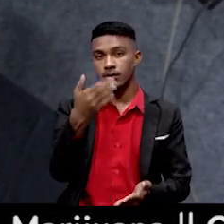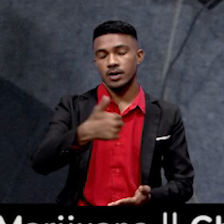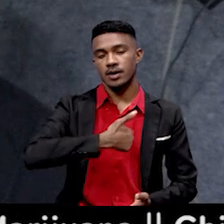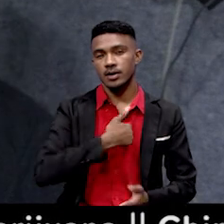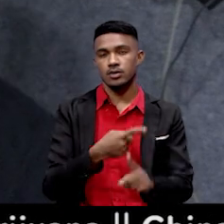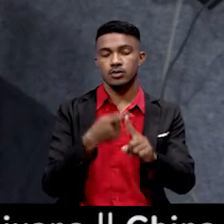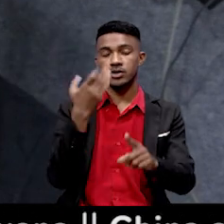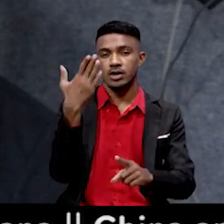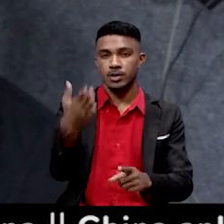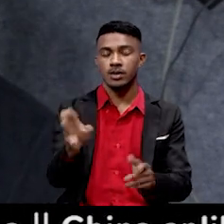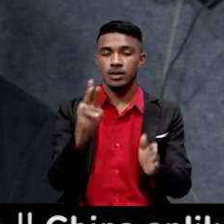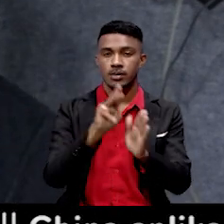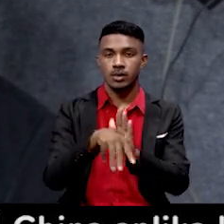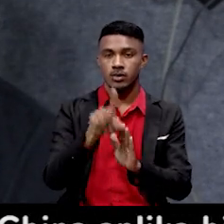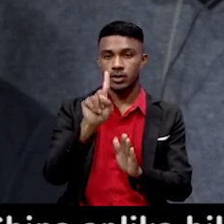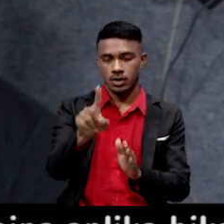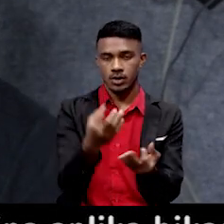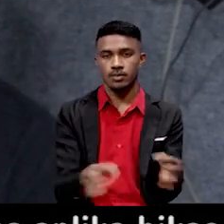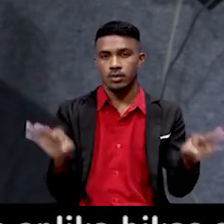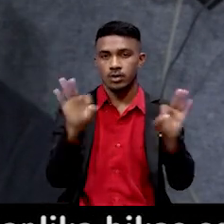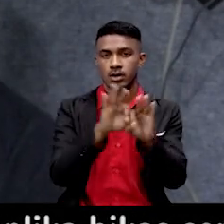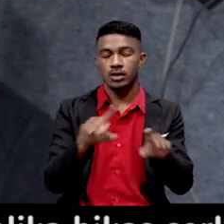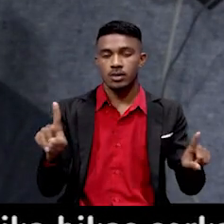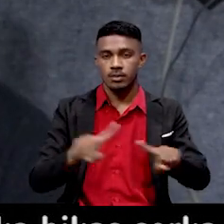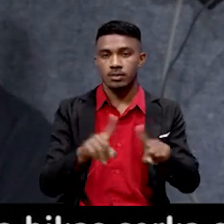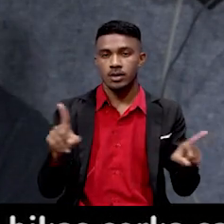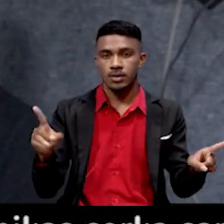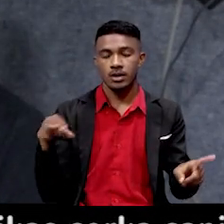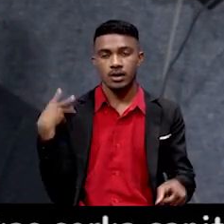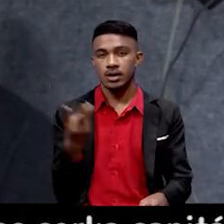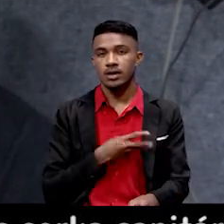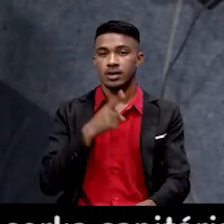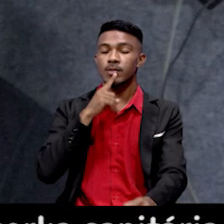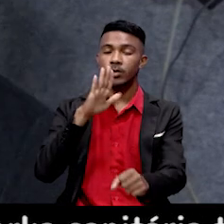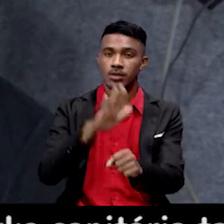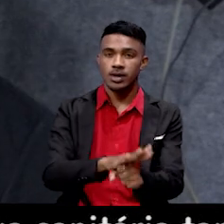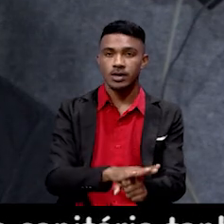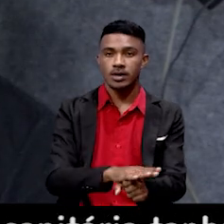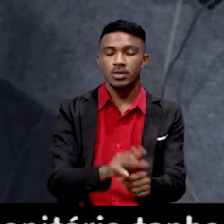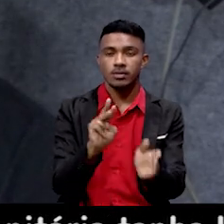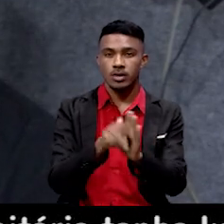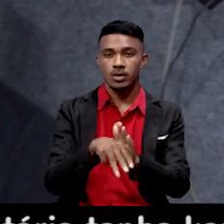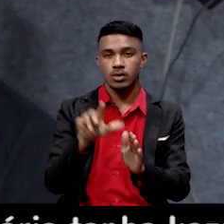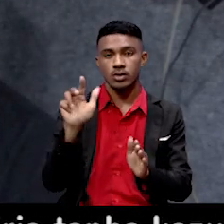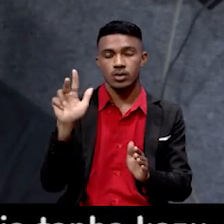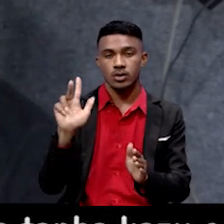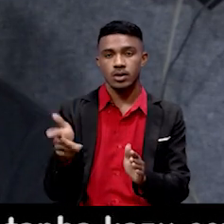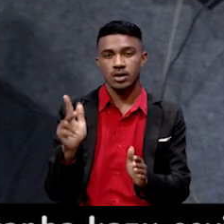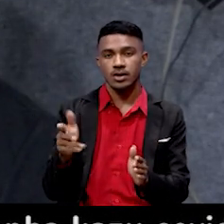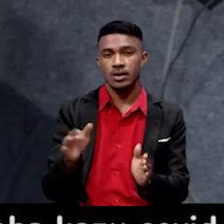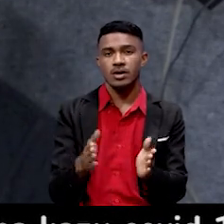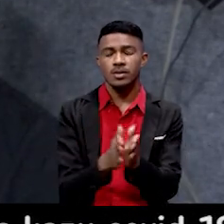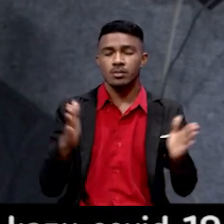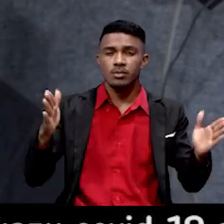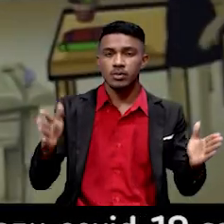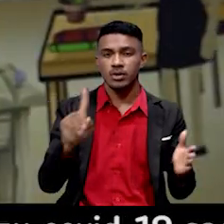está aprendendo que um minuto não é importante. E mais pior, me dá uma ideia que vai prometer para ela de um hora ou 30 minutos. Ele não é ausente, ele não é ausente,